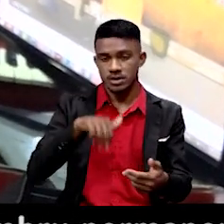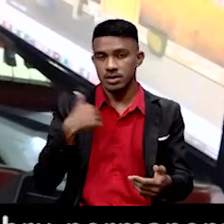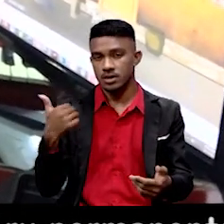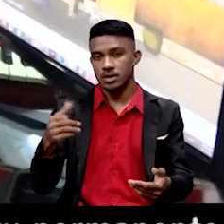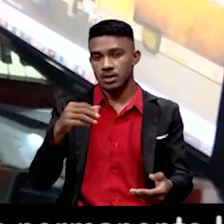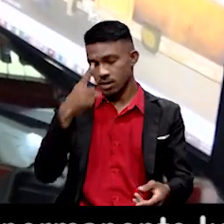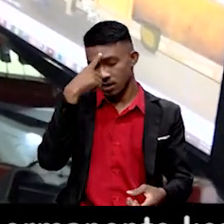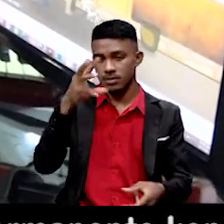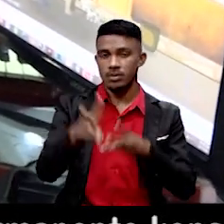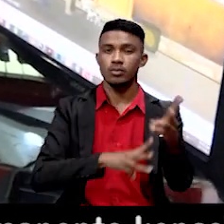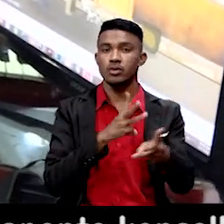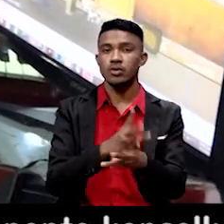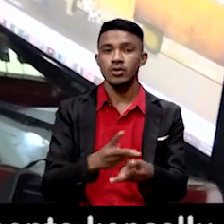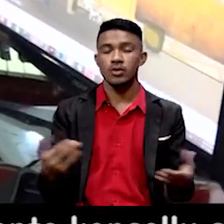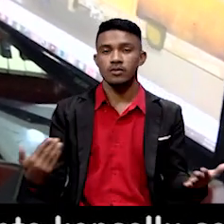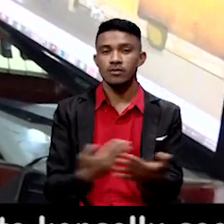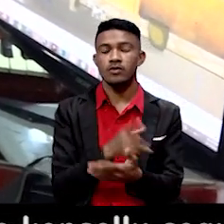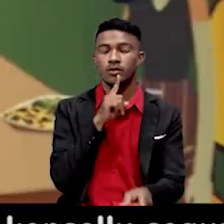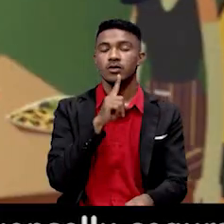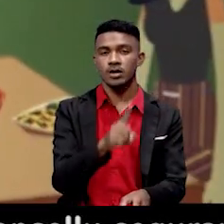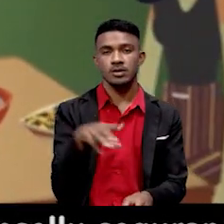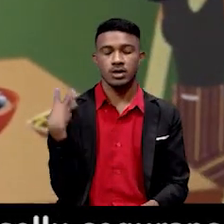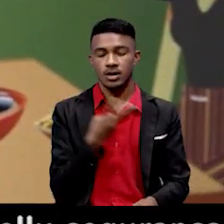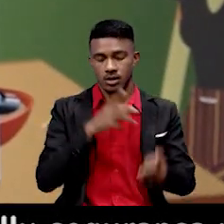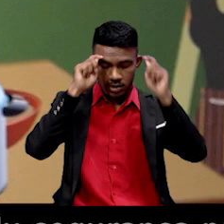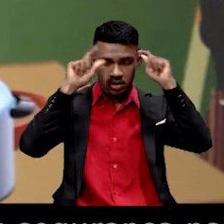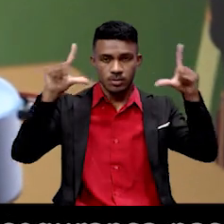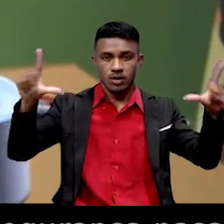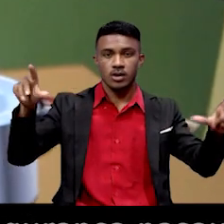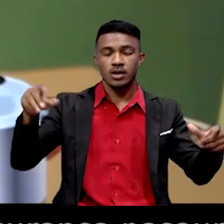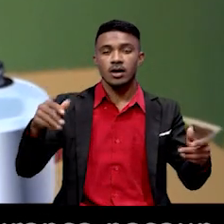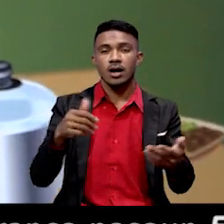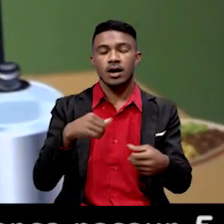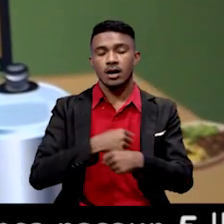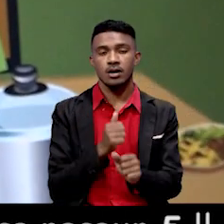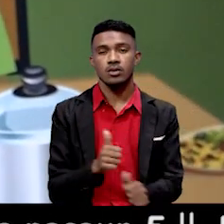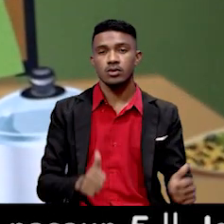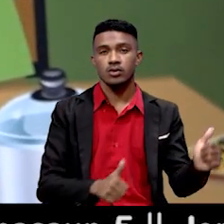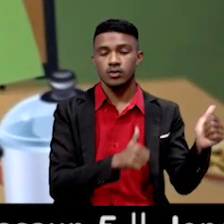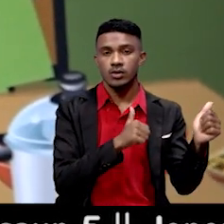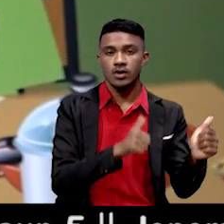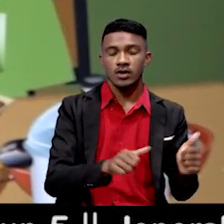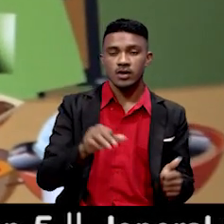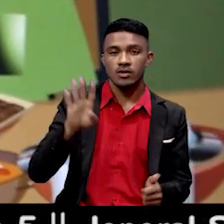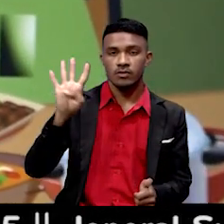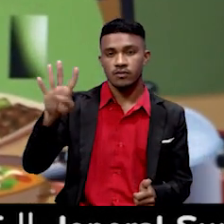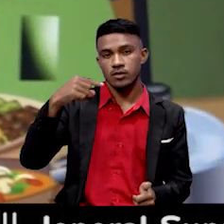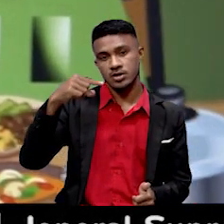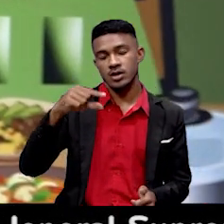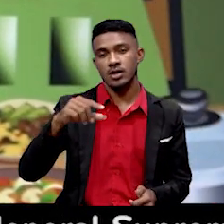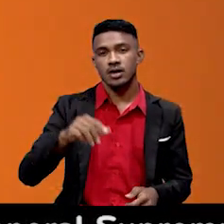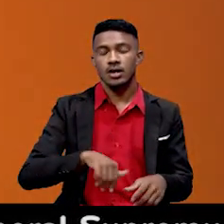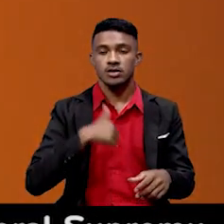tebes. Agora kuat itu tama ba. Itu agora Timor masih adopta 4G, mas quase agora é mundo 5G, né? Atu balu, atualmente